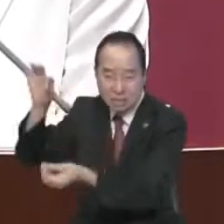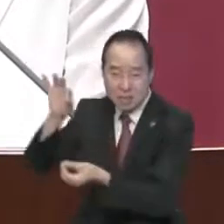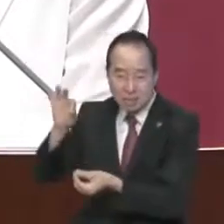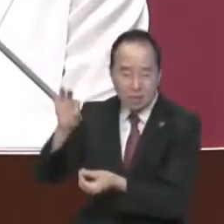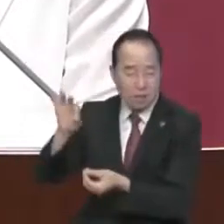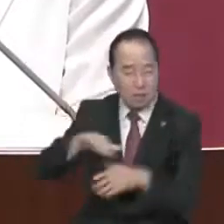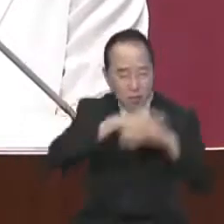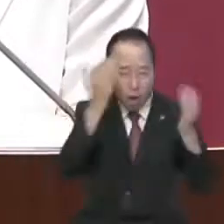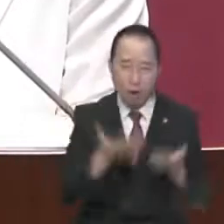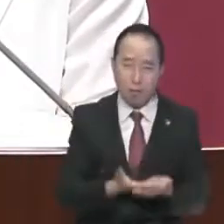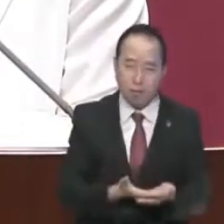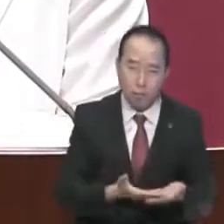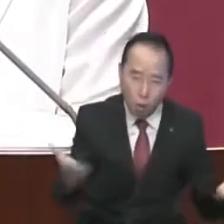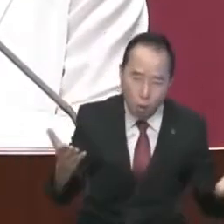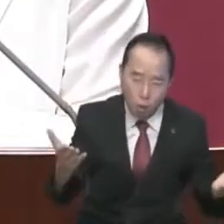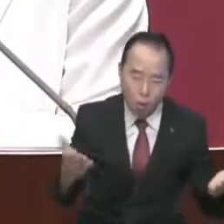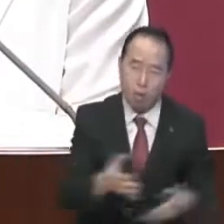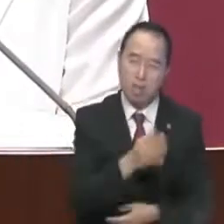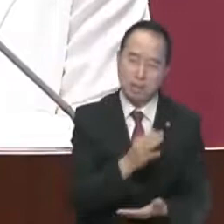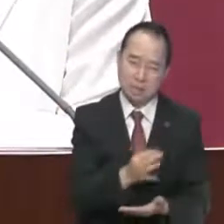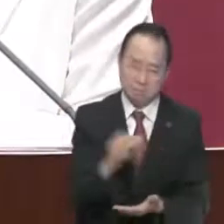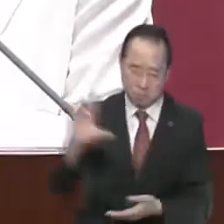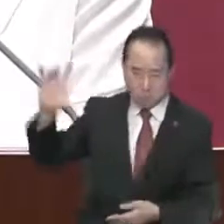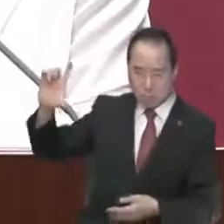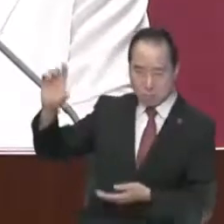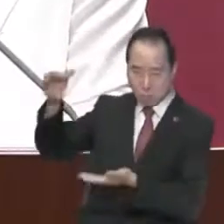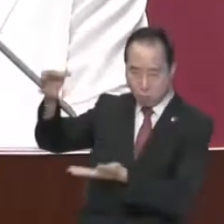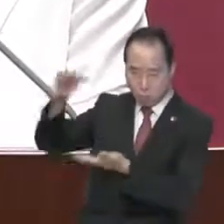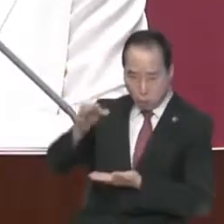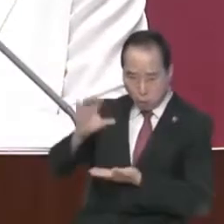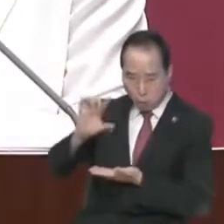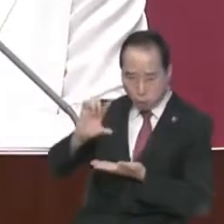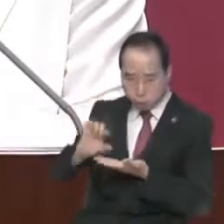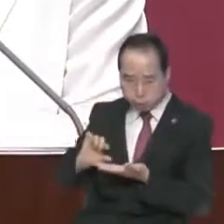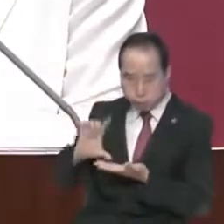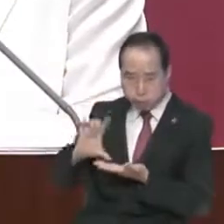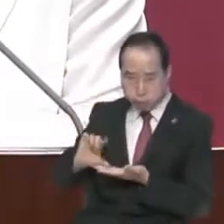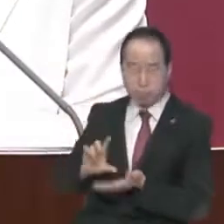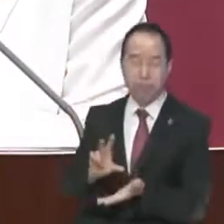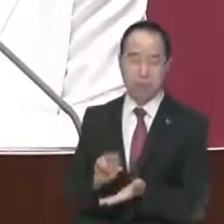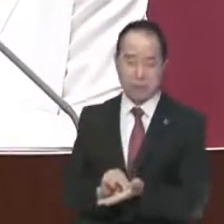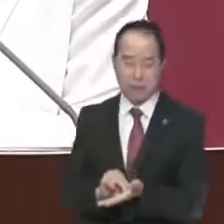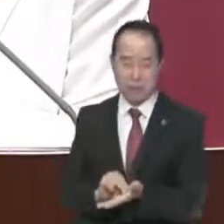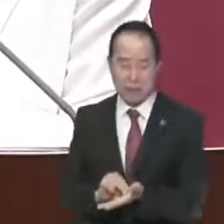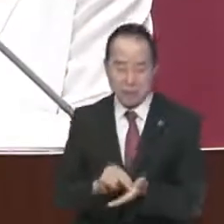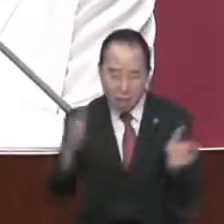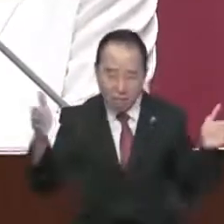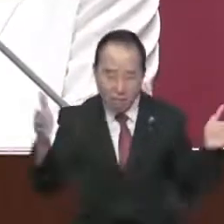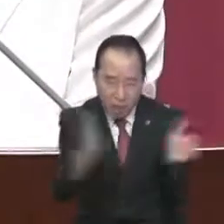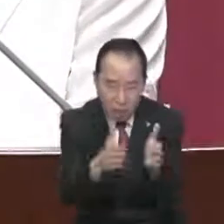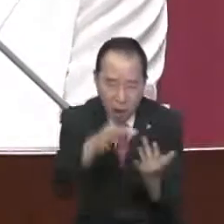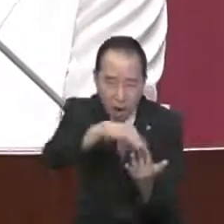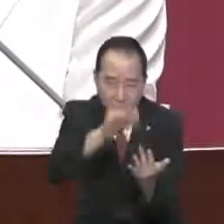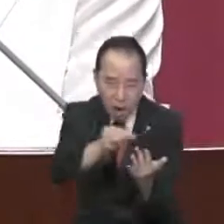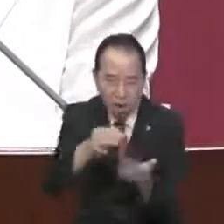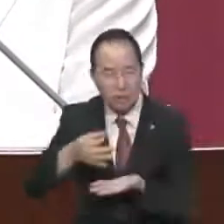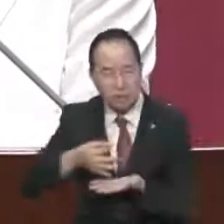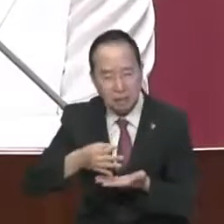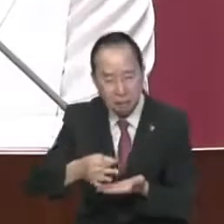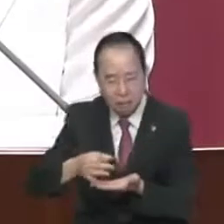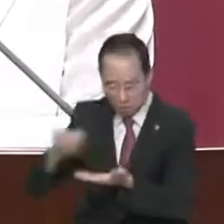돌아가는 금액과 이렇게 선별해서 이 적은 숫자에게 나눠주는 금액의